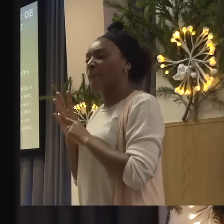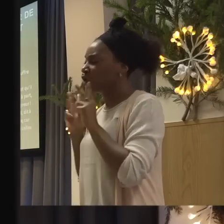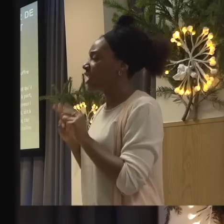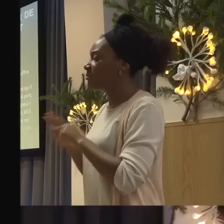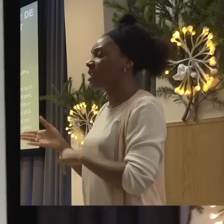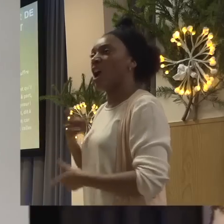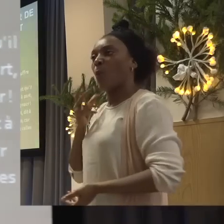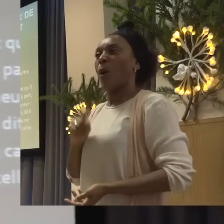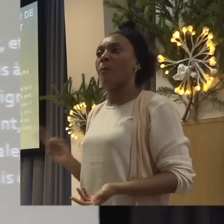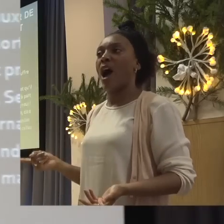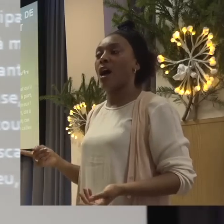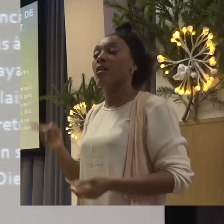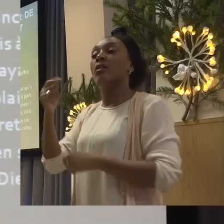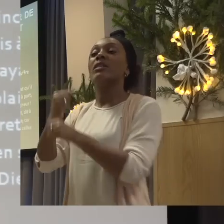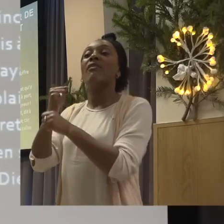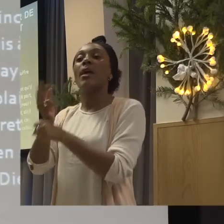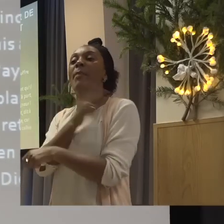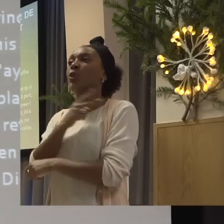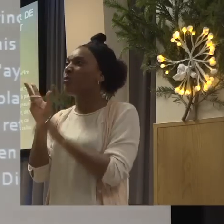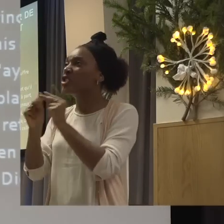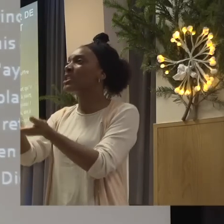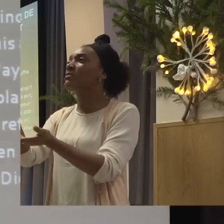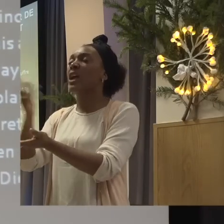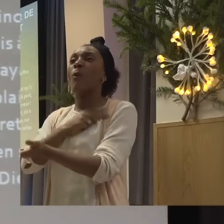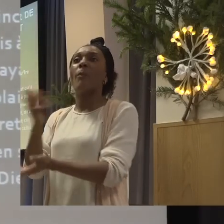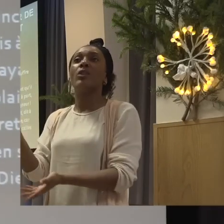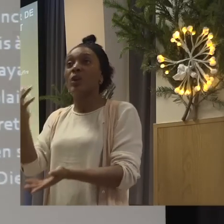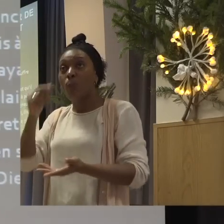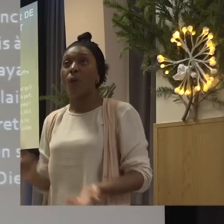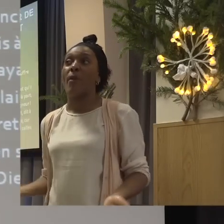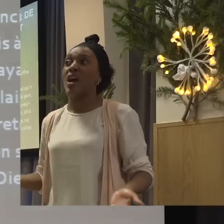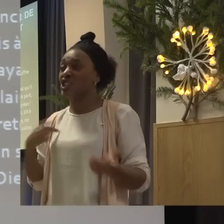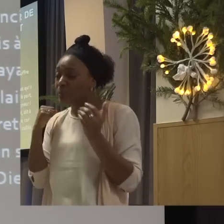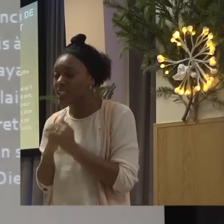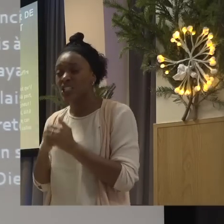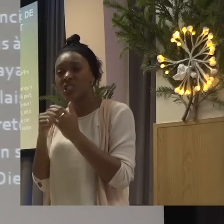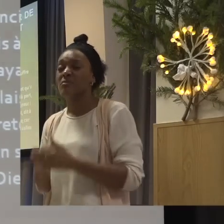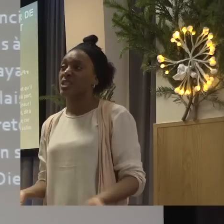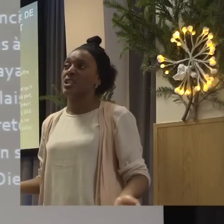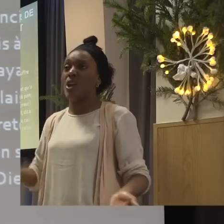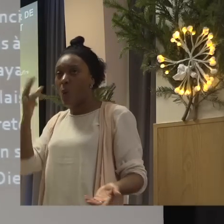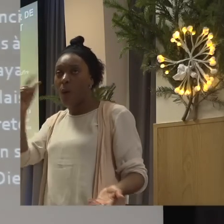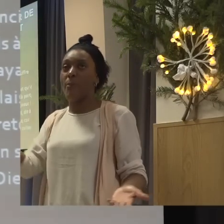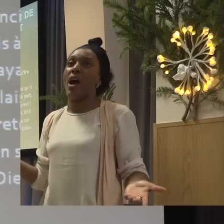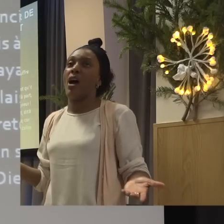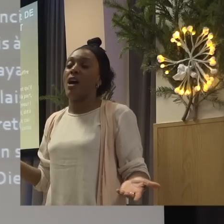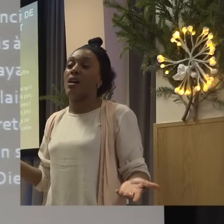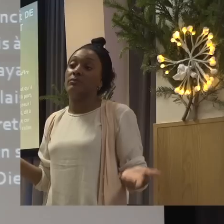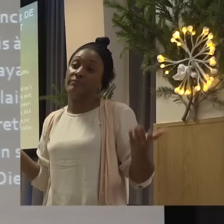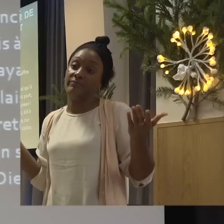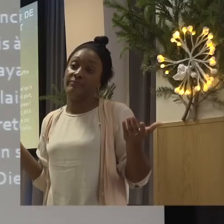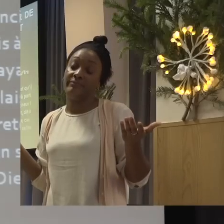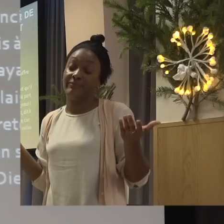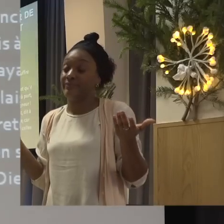de dire ça à mon patron, mais je fais tout, j'ai même prié. Il y a des moments où vos explications,